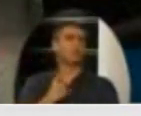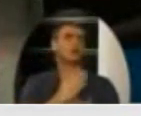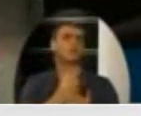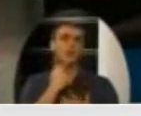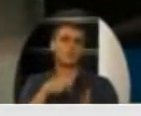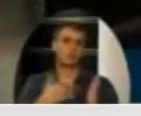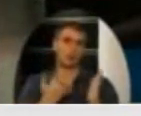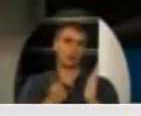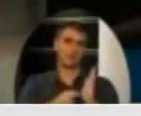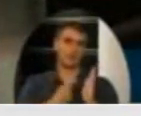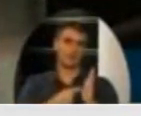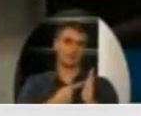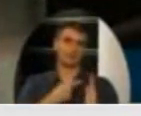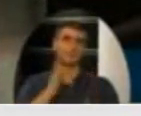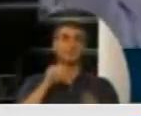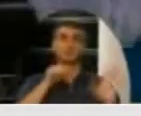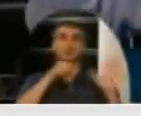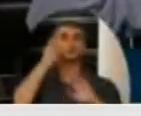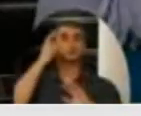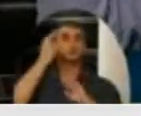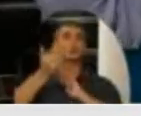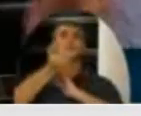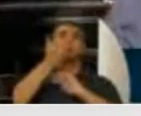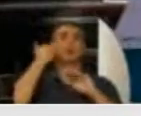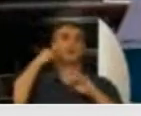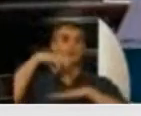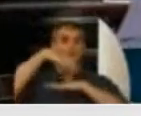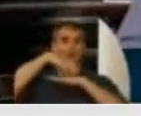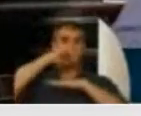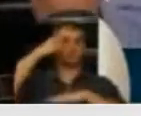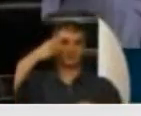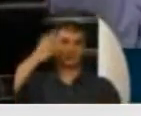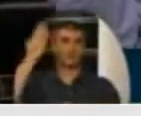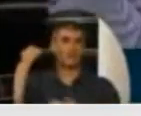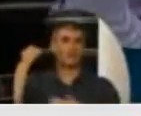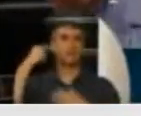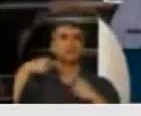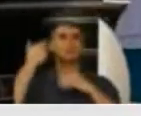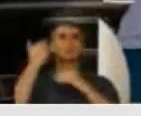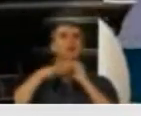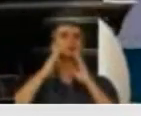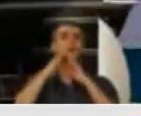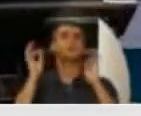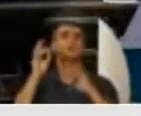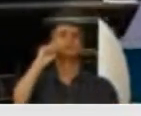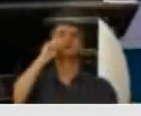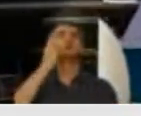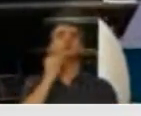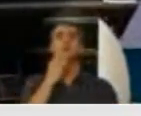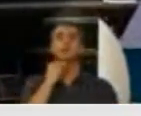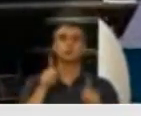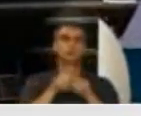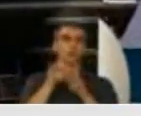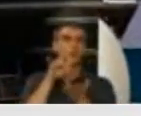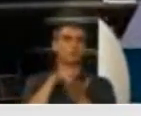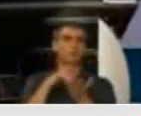כמה פעמים. 600 שנה לפני שקם המסגד על הר הבית, כבר היה הימיו האחרונים של בית המקדש השני של היהודים באותו